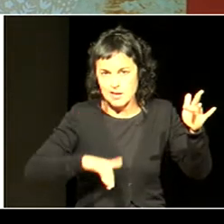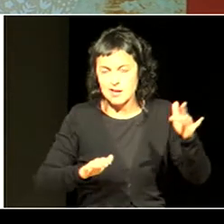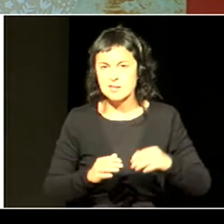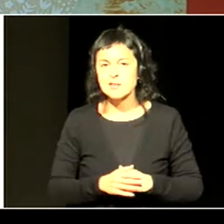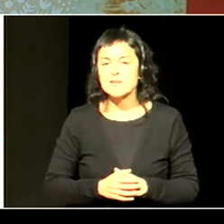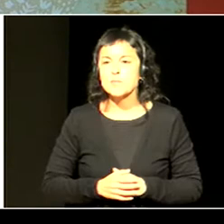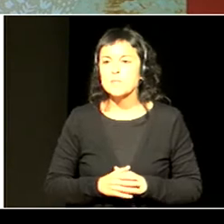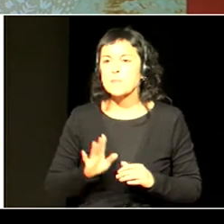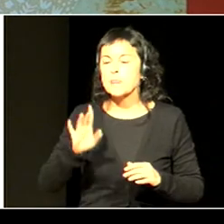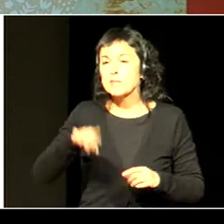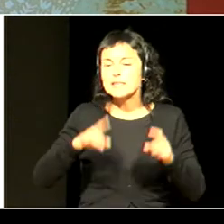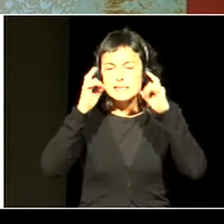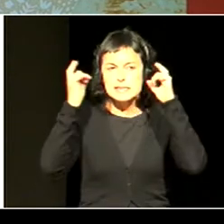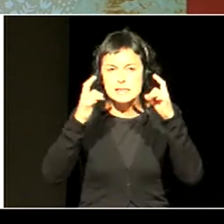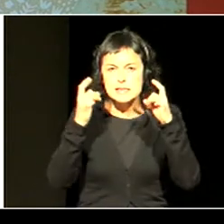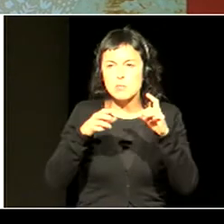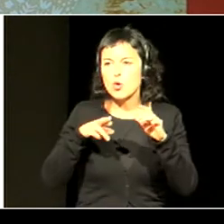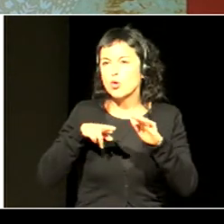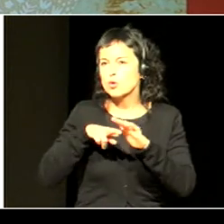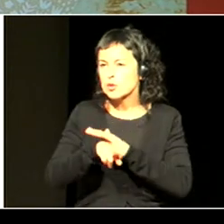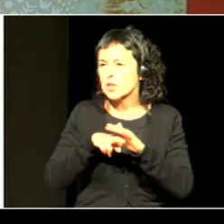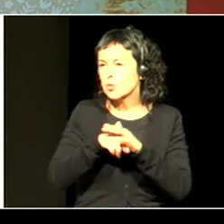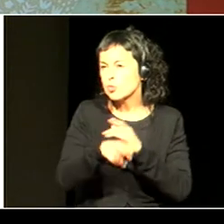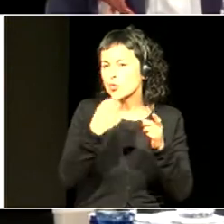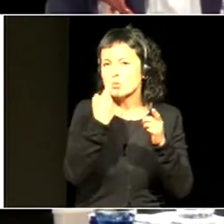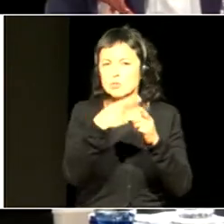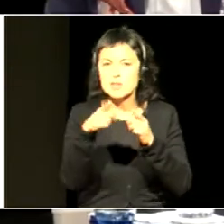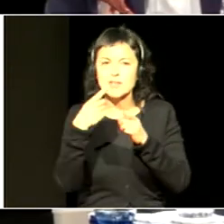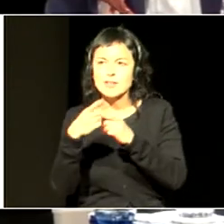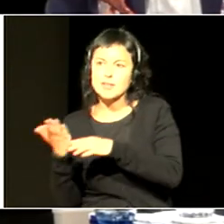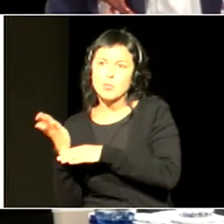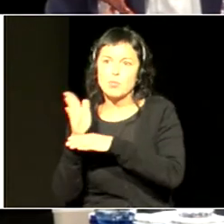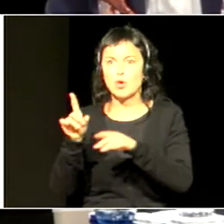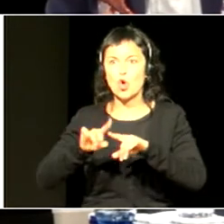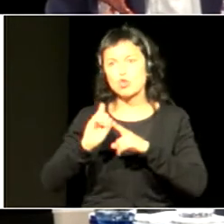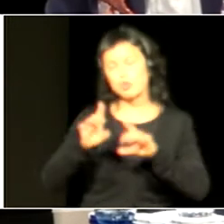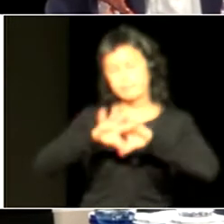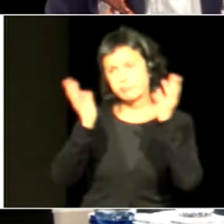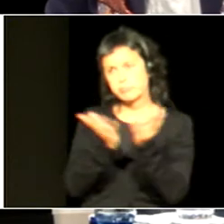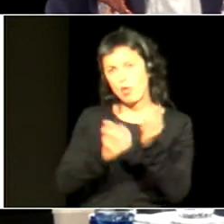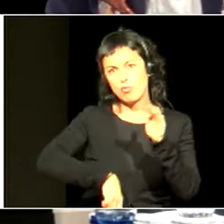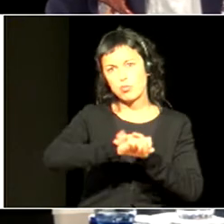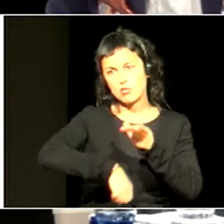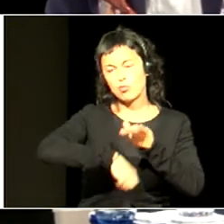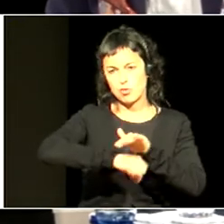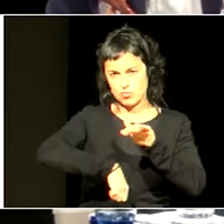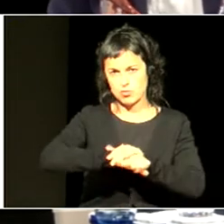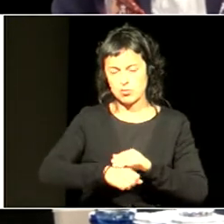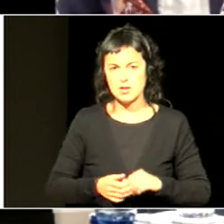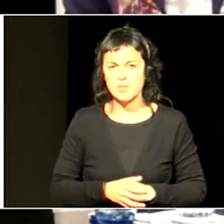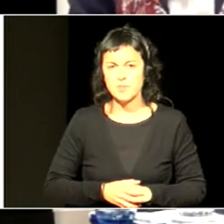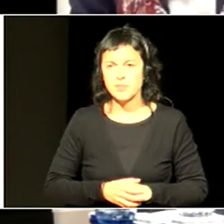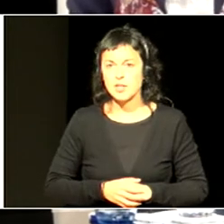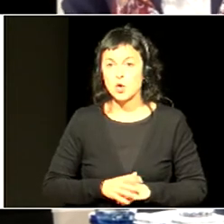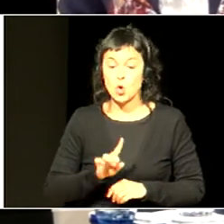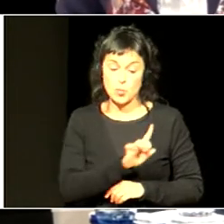eta saiatzen gara baliabide desberdinak eskaintzen, ez izateko beti baloiaren, ez, futbolaren asuntoa. Eta gero lehenengo